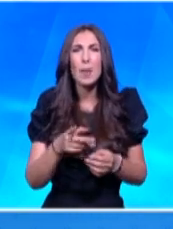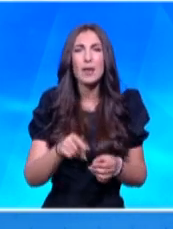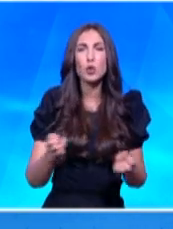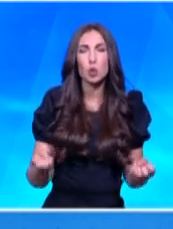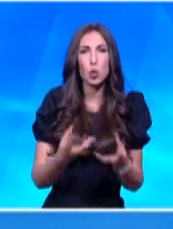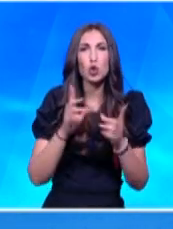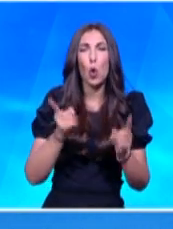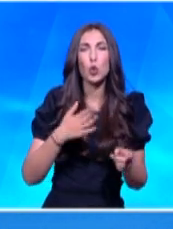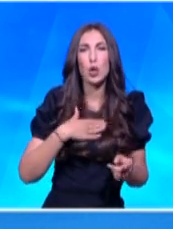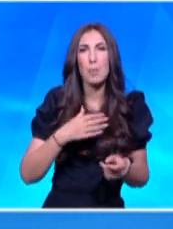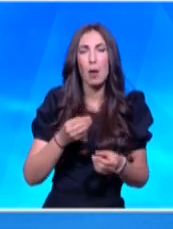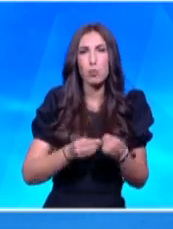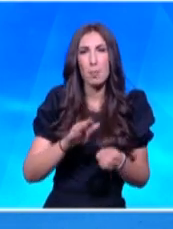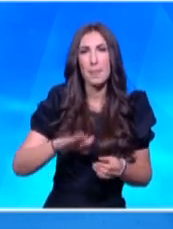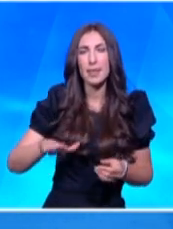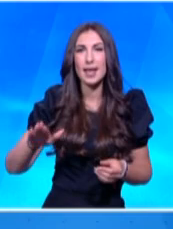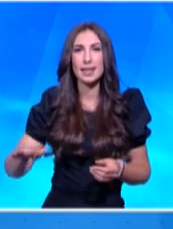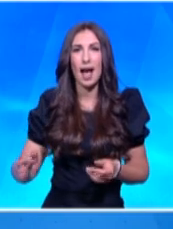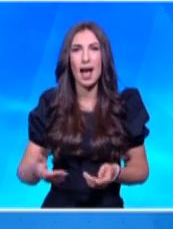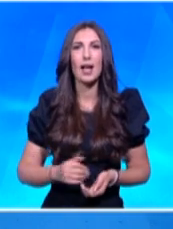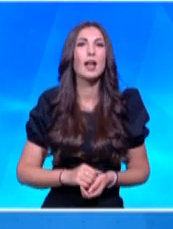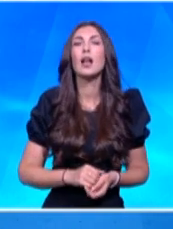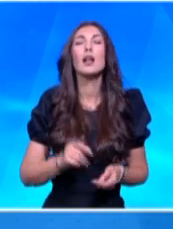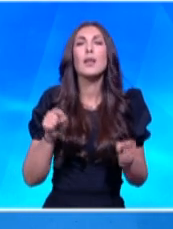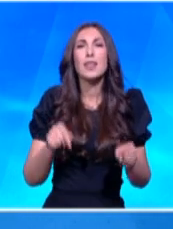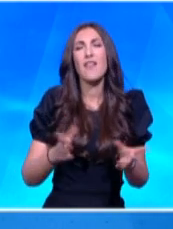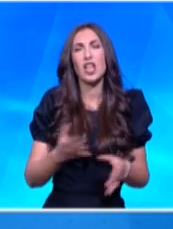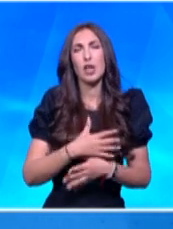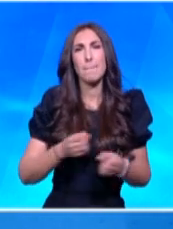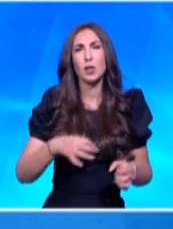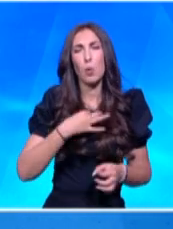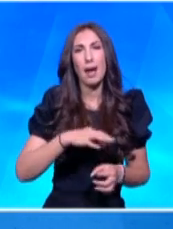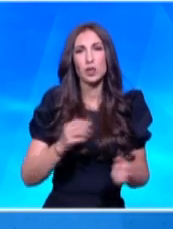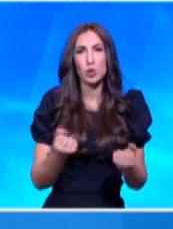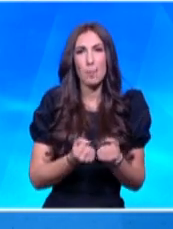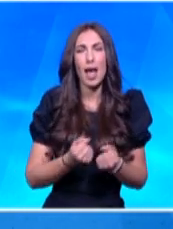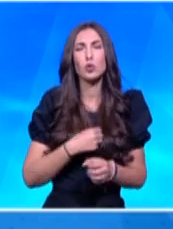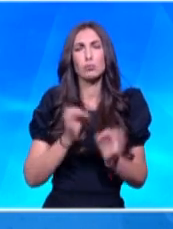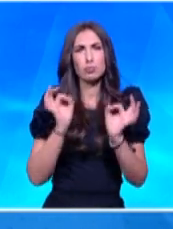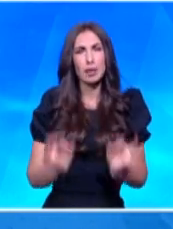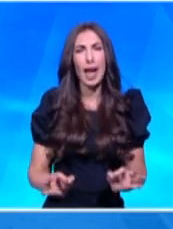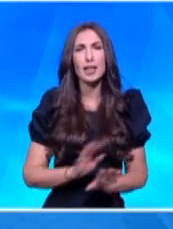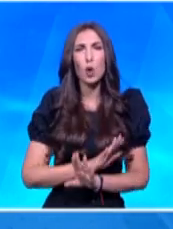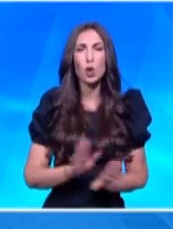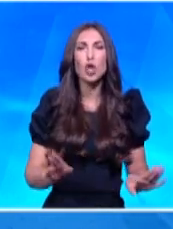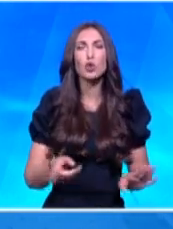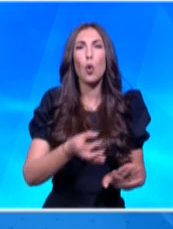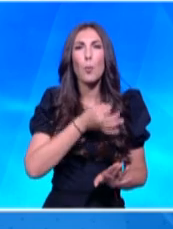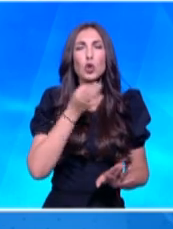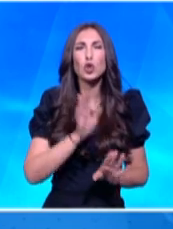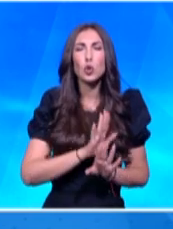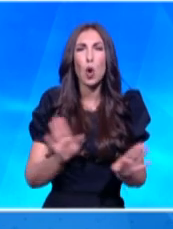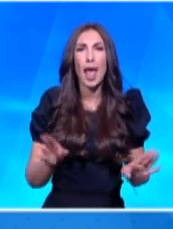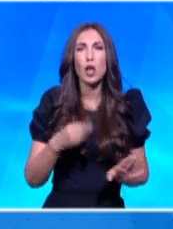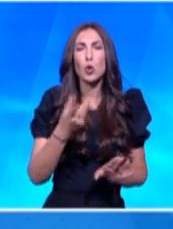който касае деца. Категорично те са на безопасно място, категорично е подсигурено от